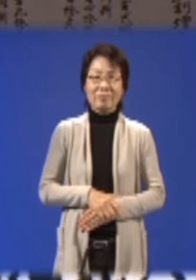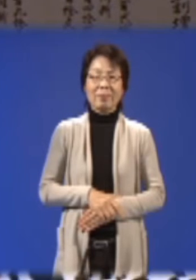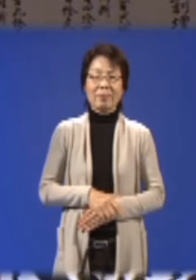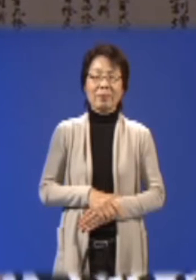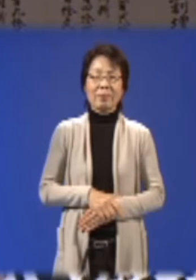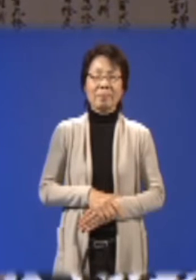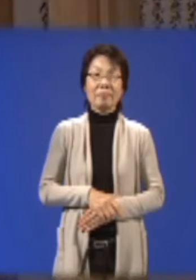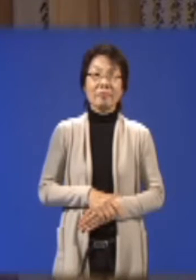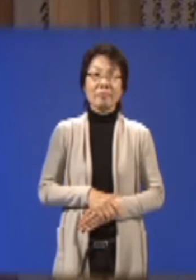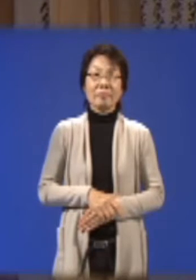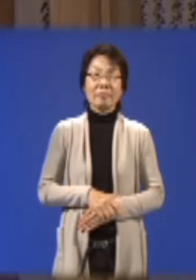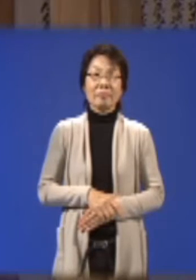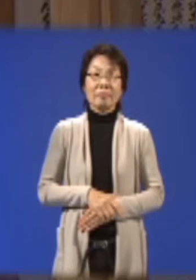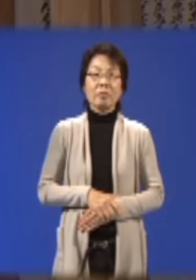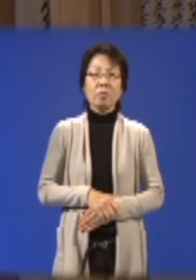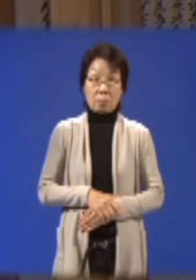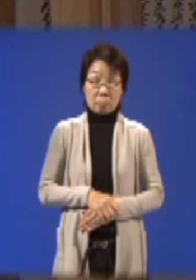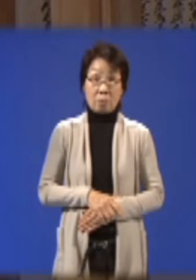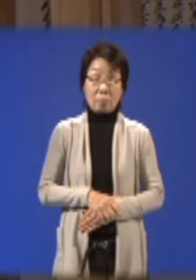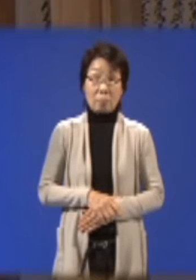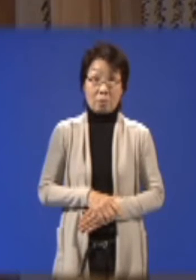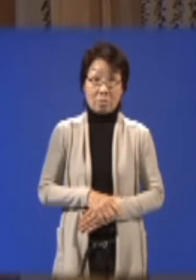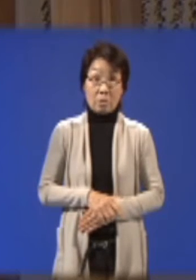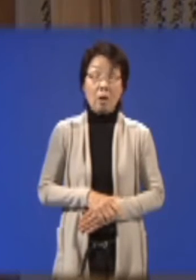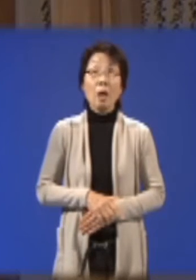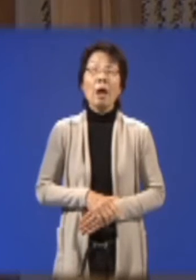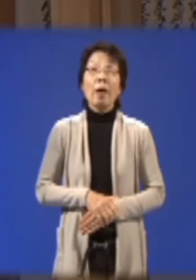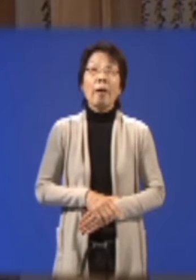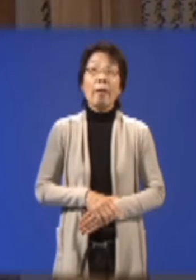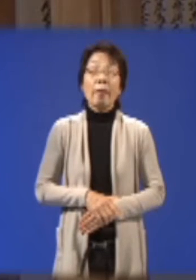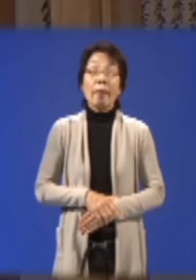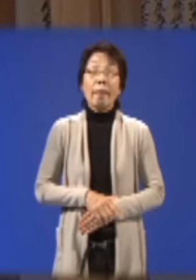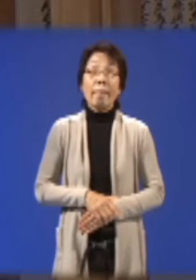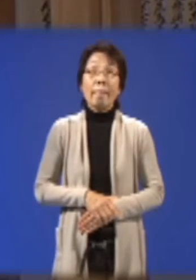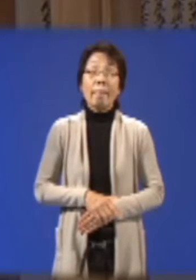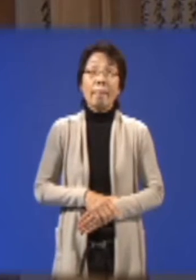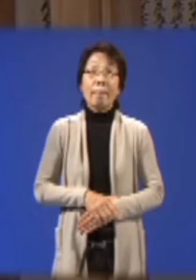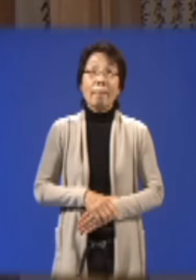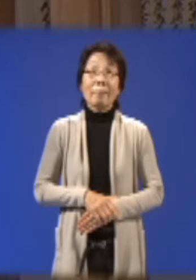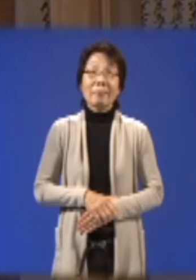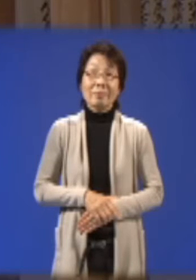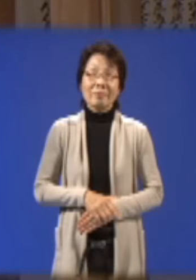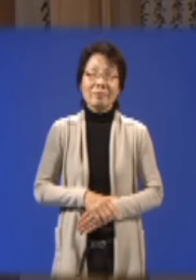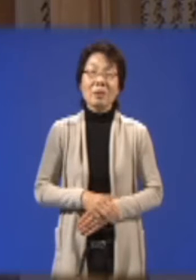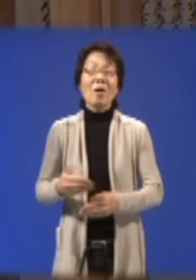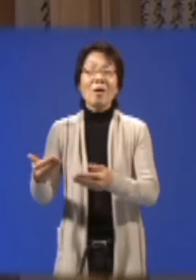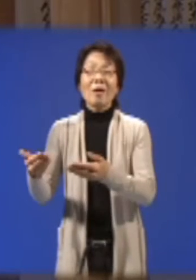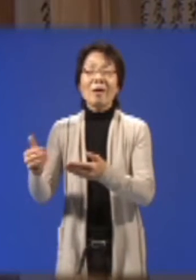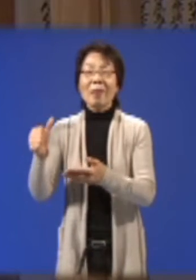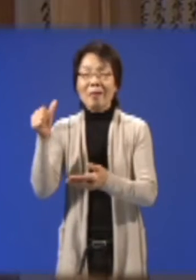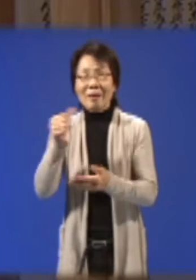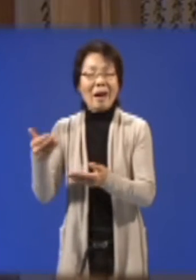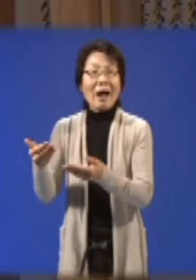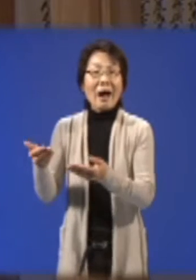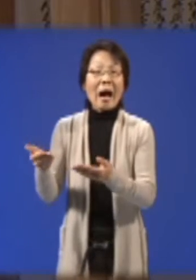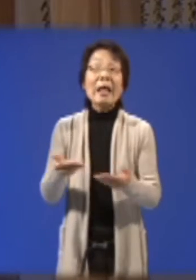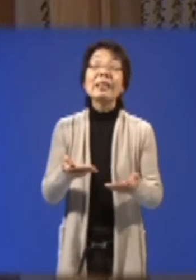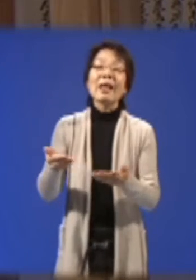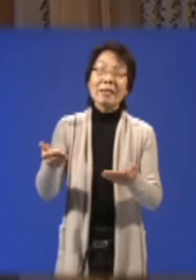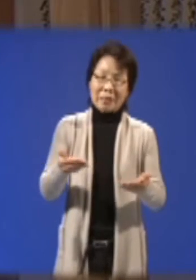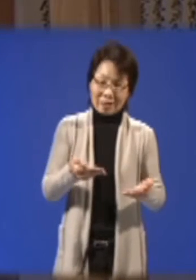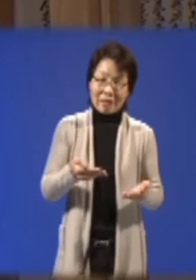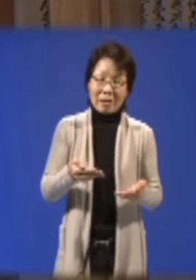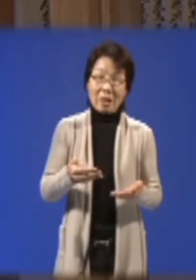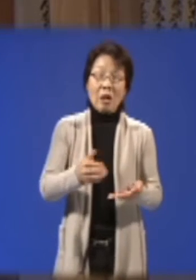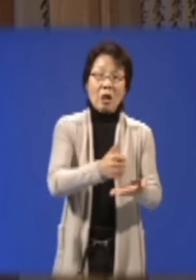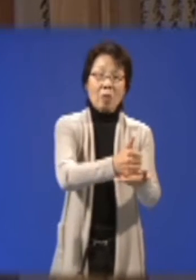ね。 やはり一番のところはですね、まあ案内して、それで、